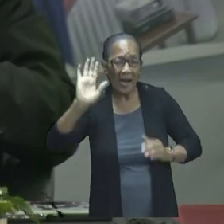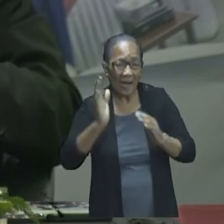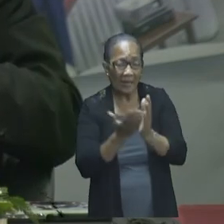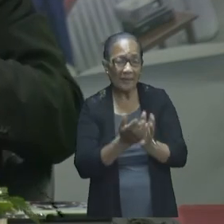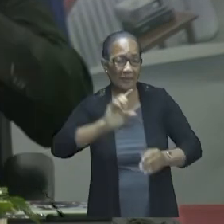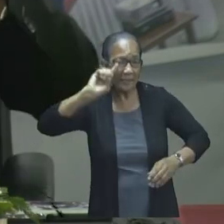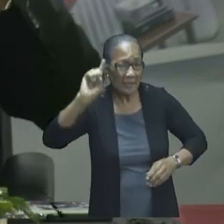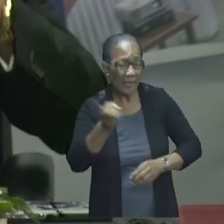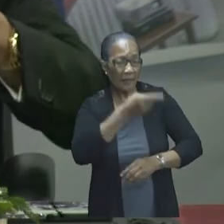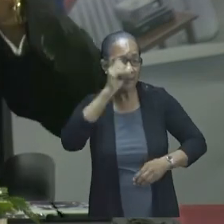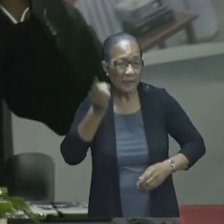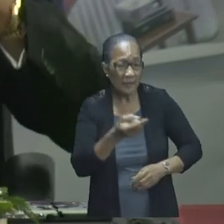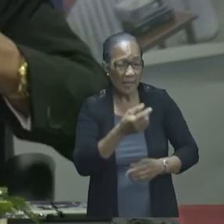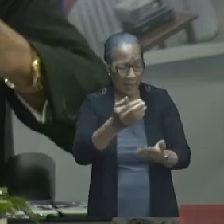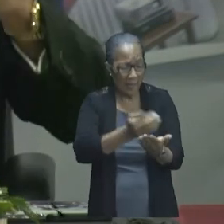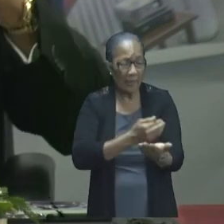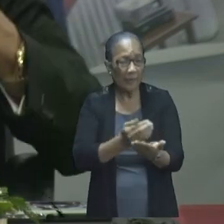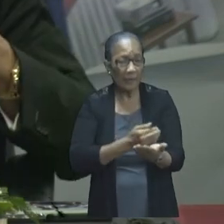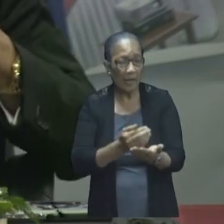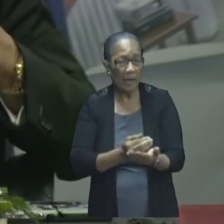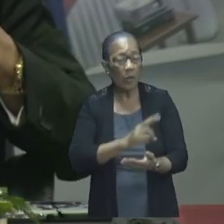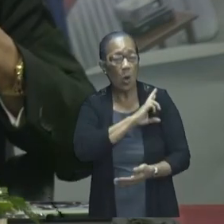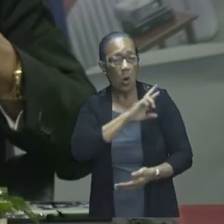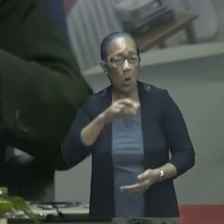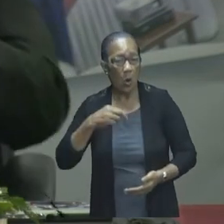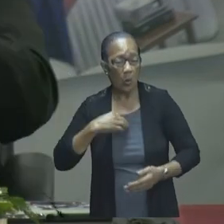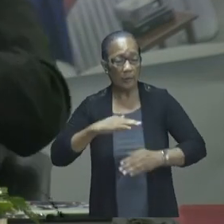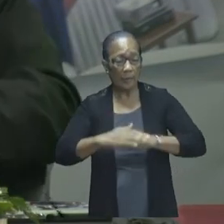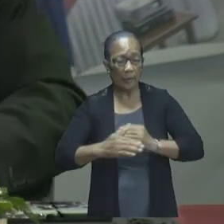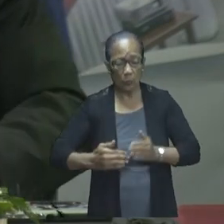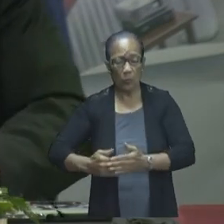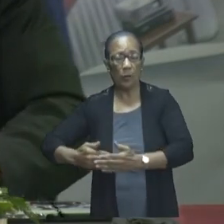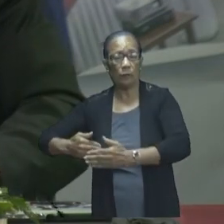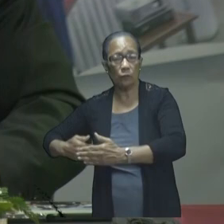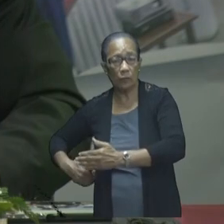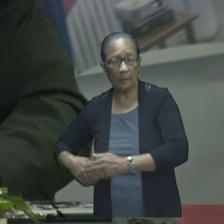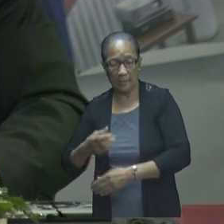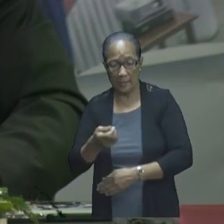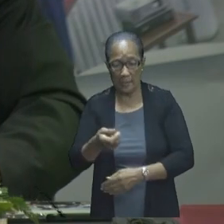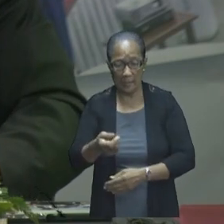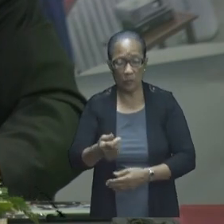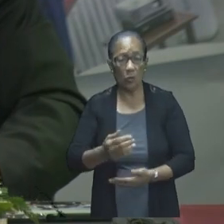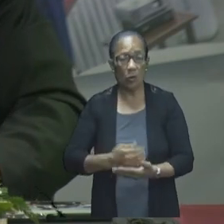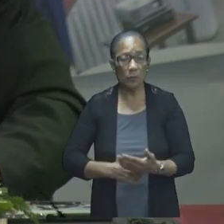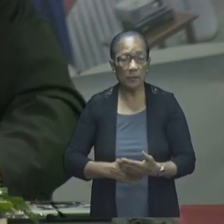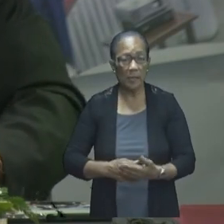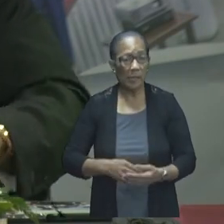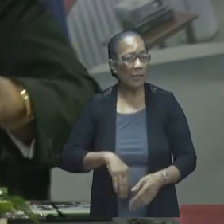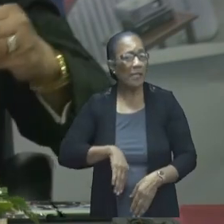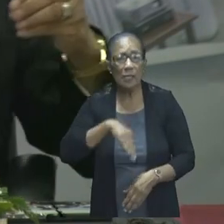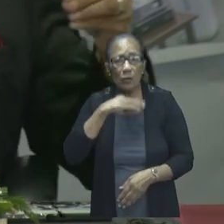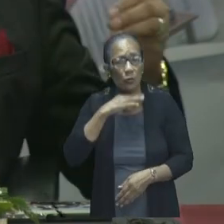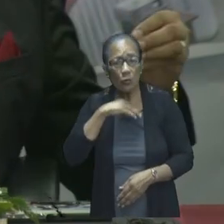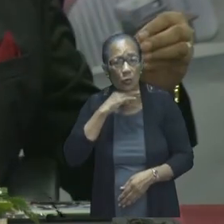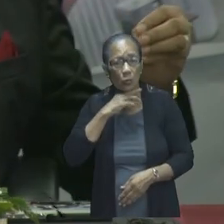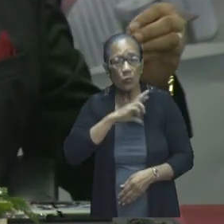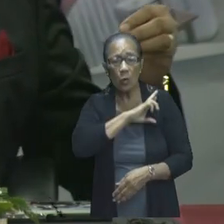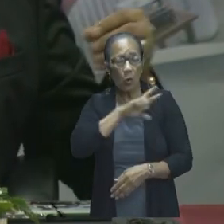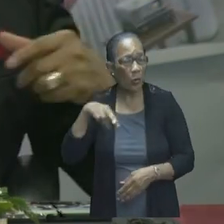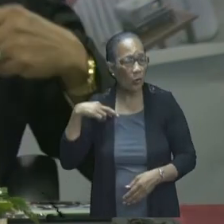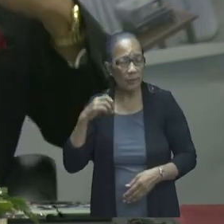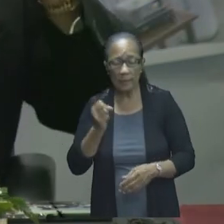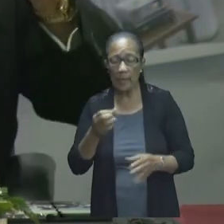wat wordt ons land achtergesteld maar inkomsten die daar zijn die nog onvoldoende ons kunnen bereiken